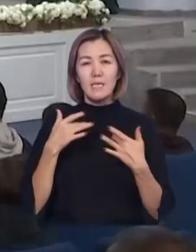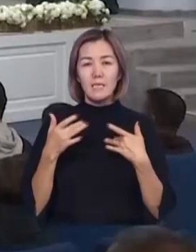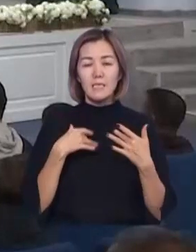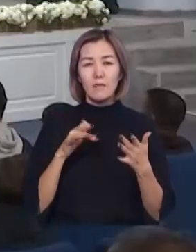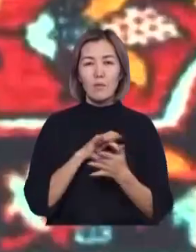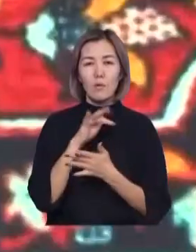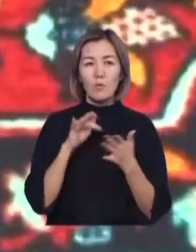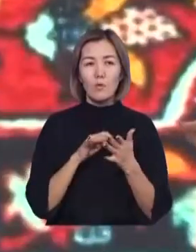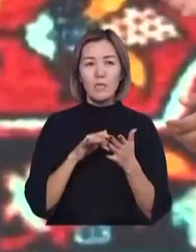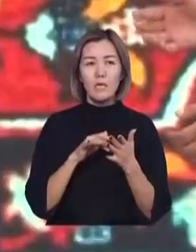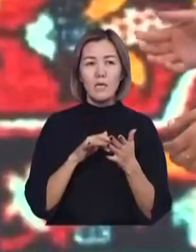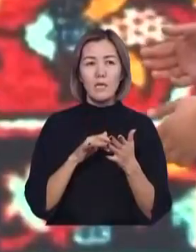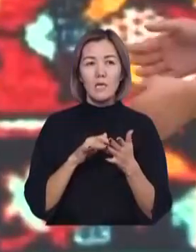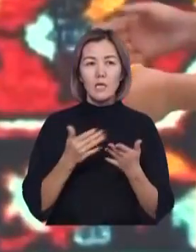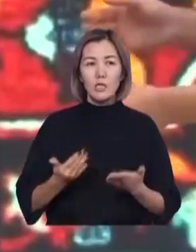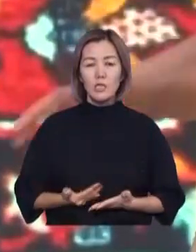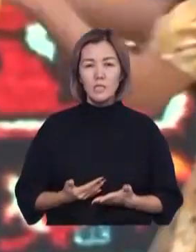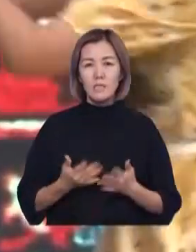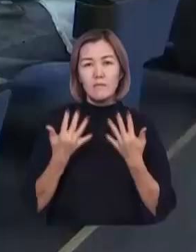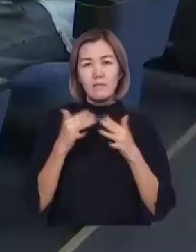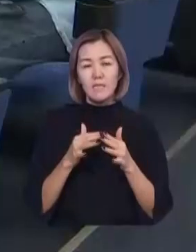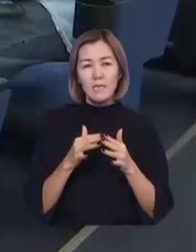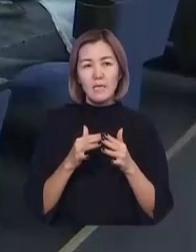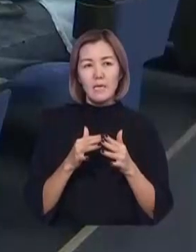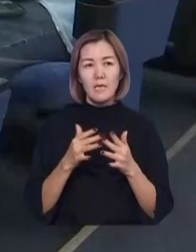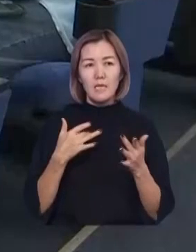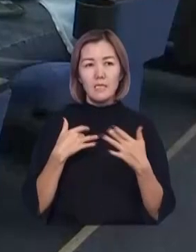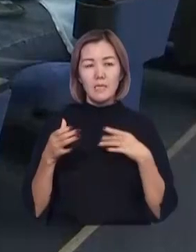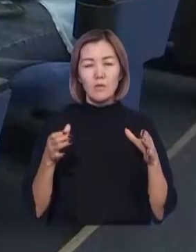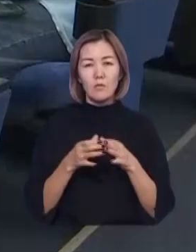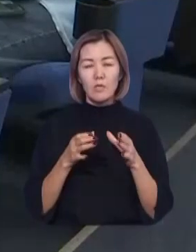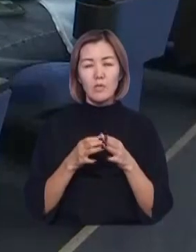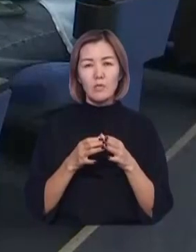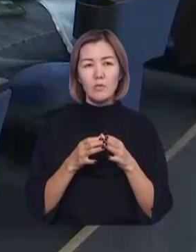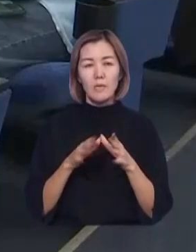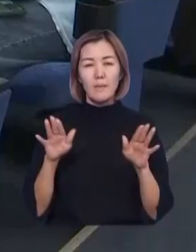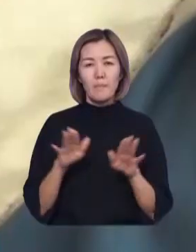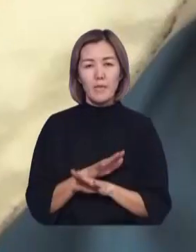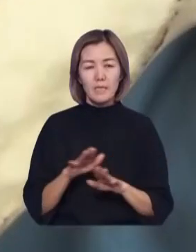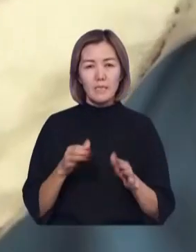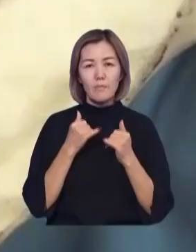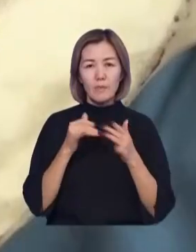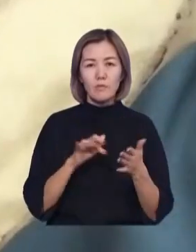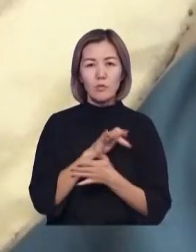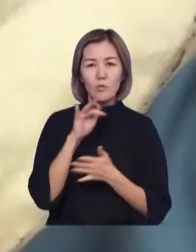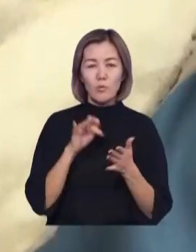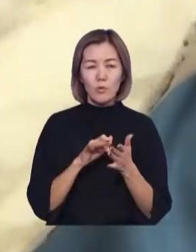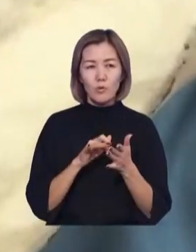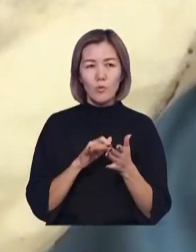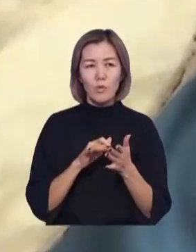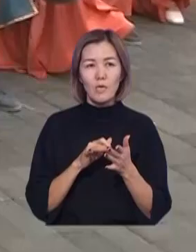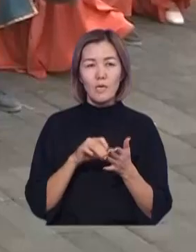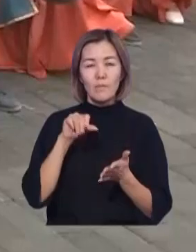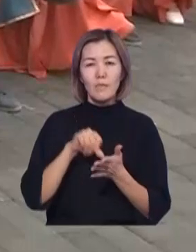постановка рассказывающая о жизни на селе солисты и творческие коллективы исполнили песни посвященные городу Кроме этого